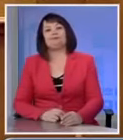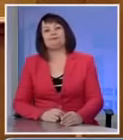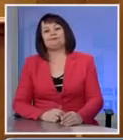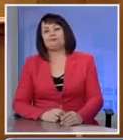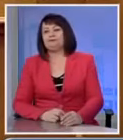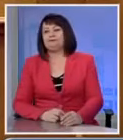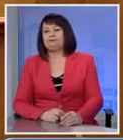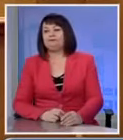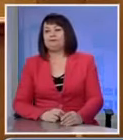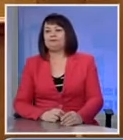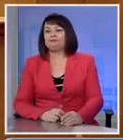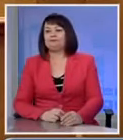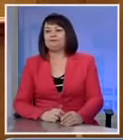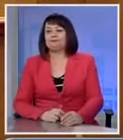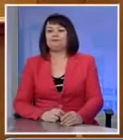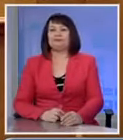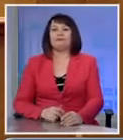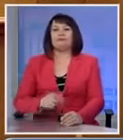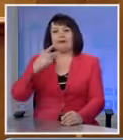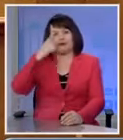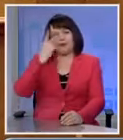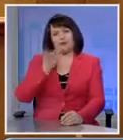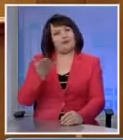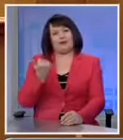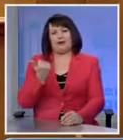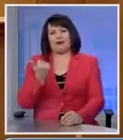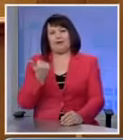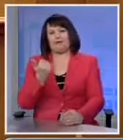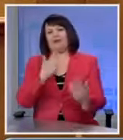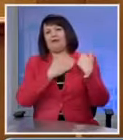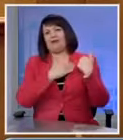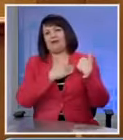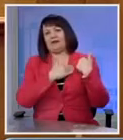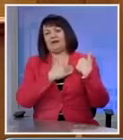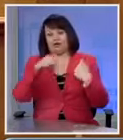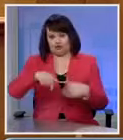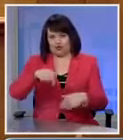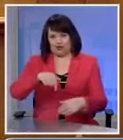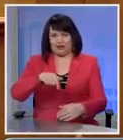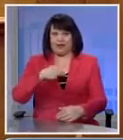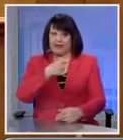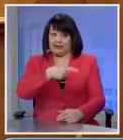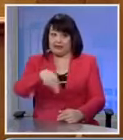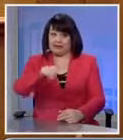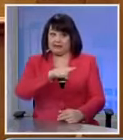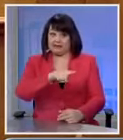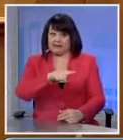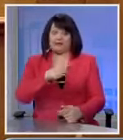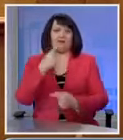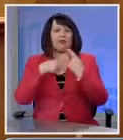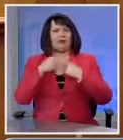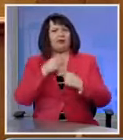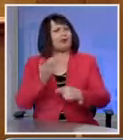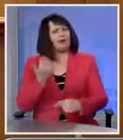Πράγμα το οποίο δεν είχε το δικό δικαίωμα να χρεωθεί ως ευθύνη. Εσείς τώρα, δίχως καμία